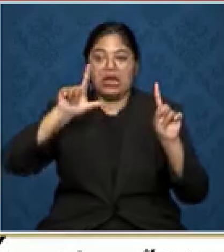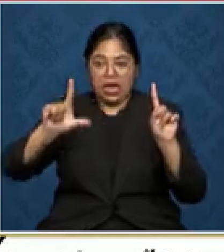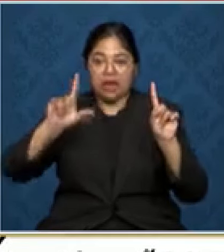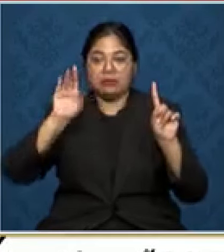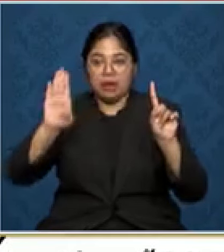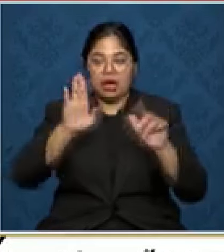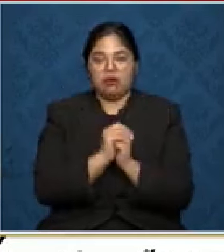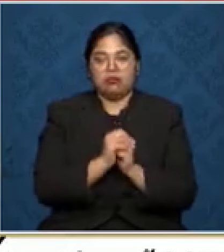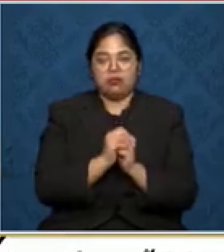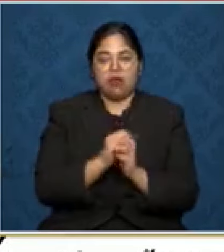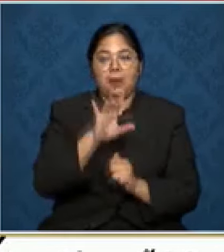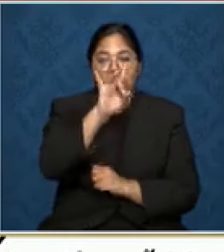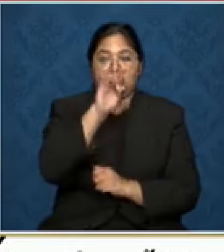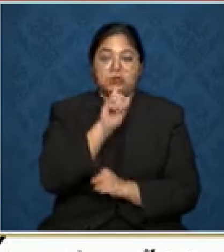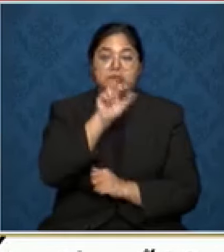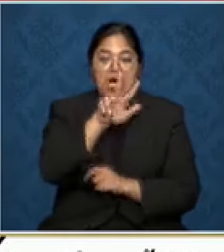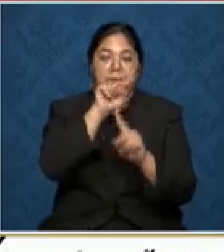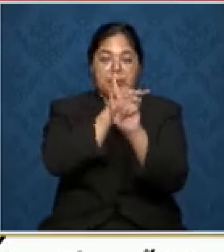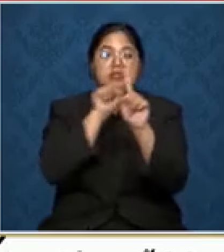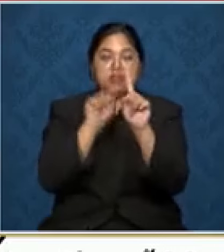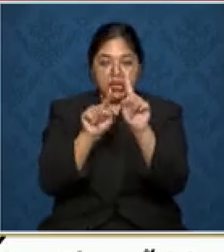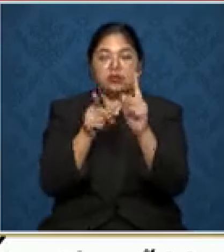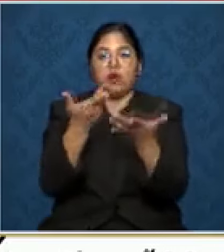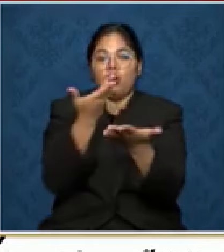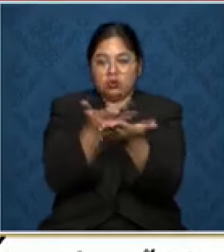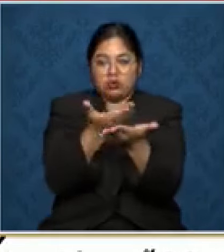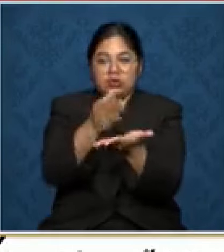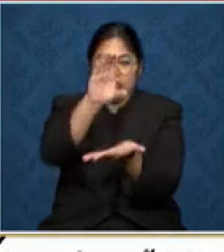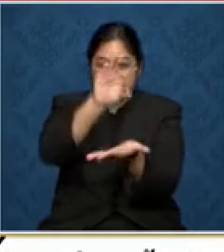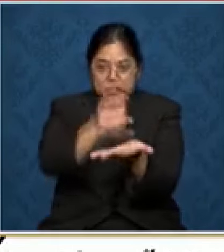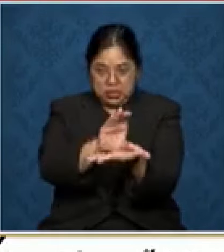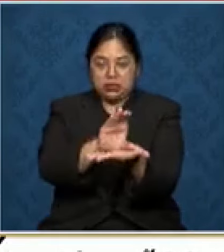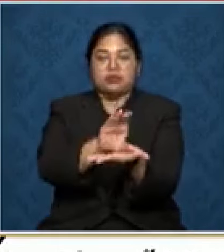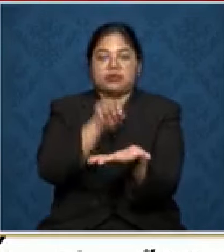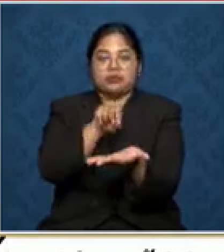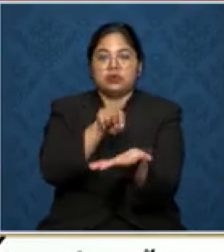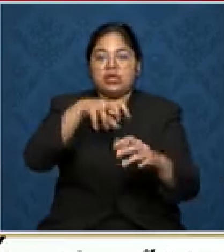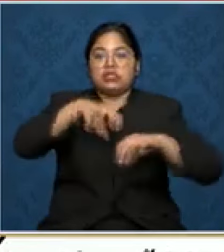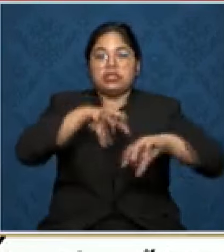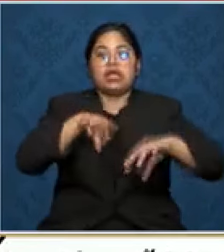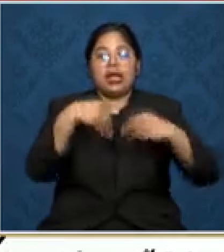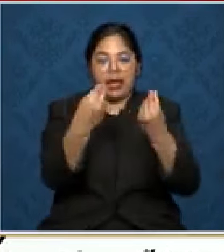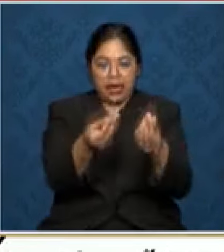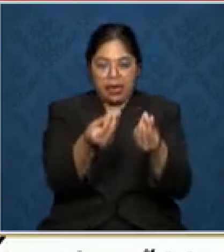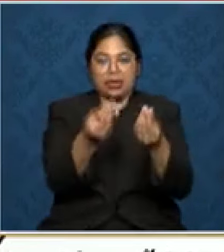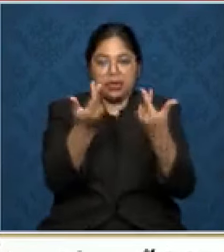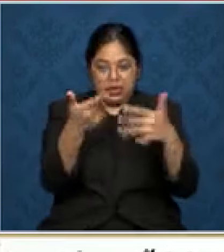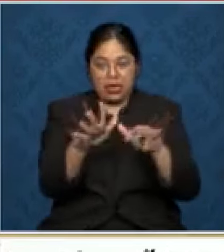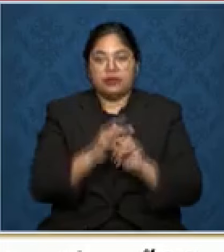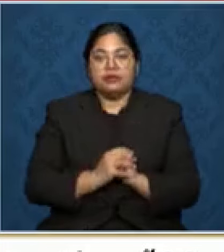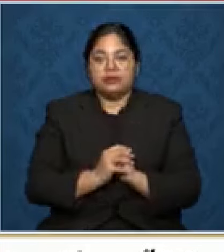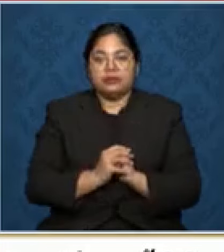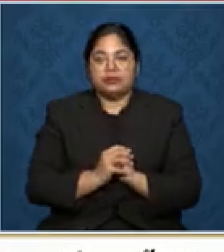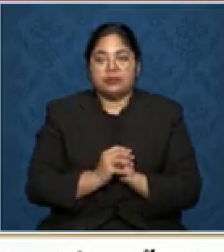เป็น83%ของวงเงินที่สำนักงบประมาณจัดสรรให้ใช้ไปทั้งงบ